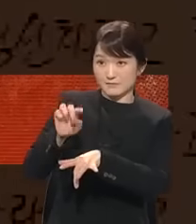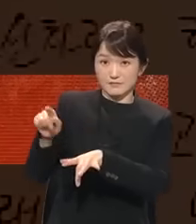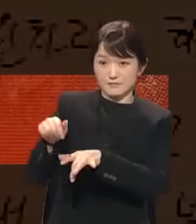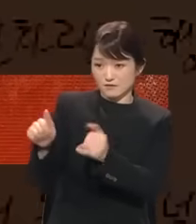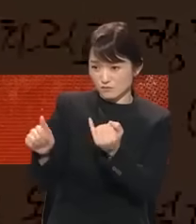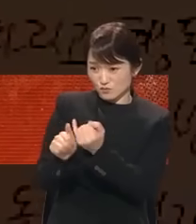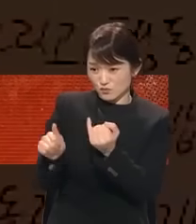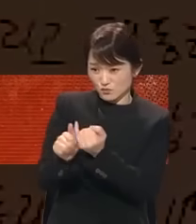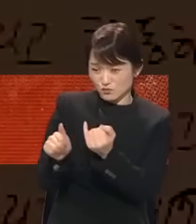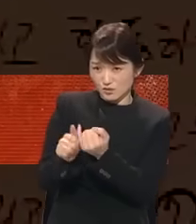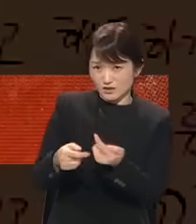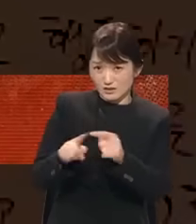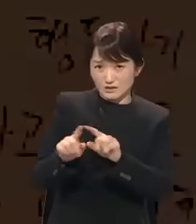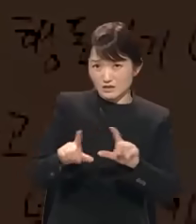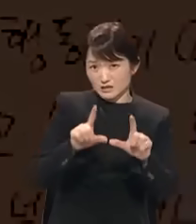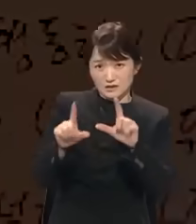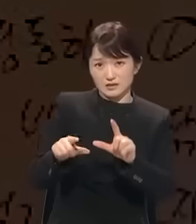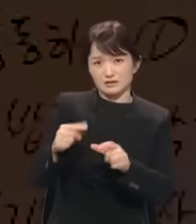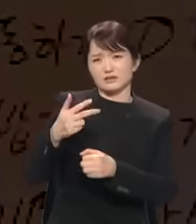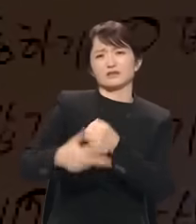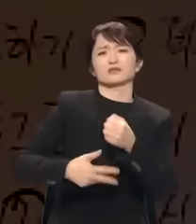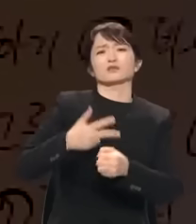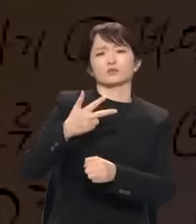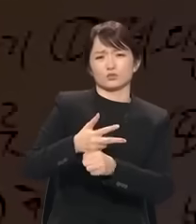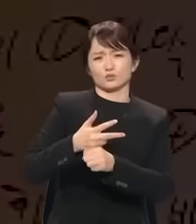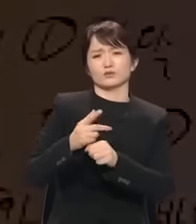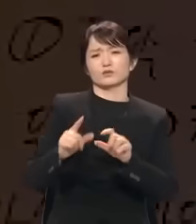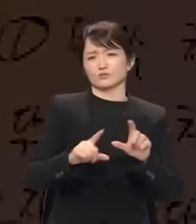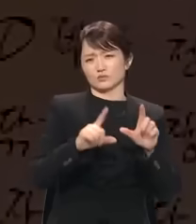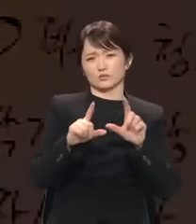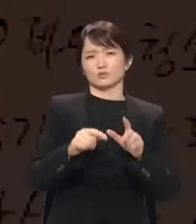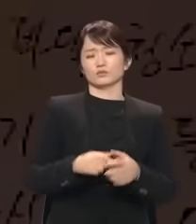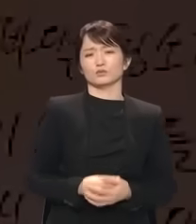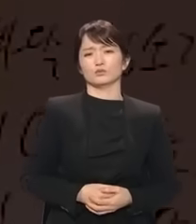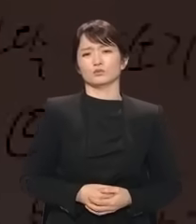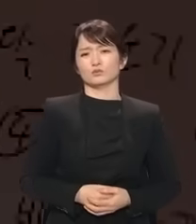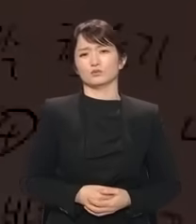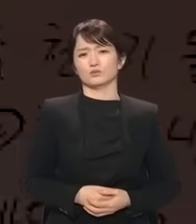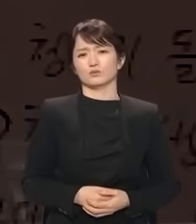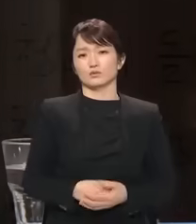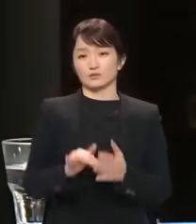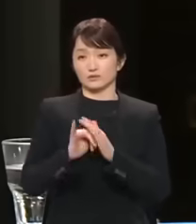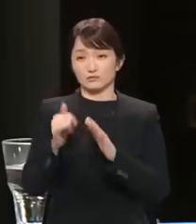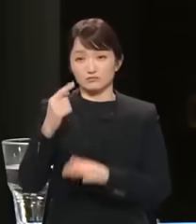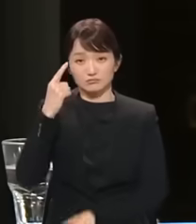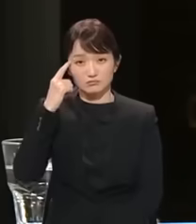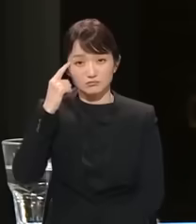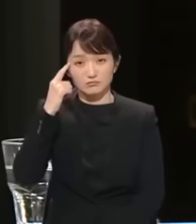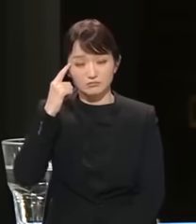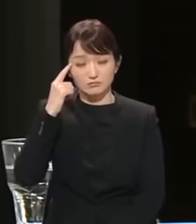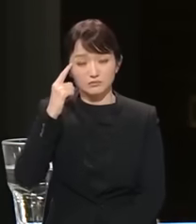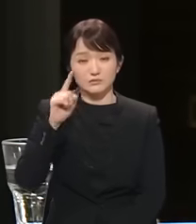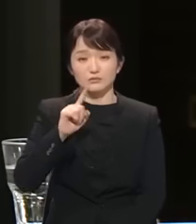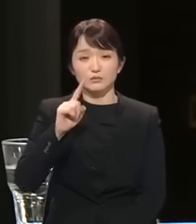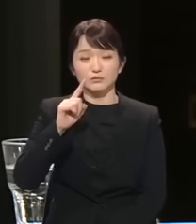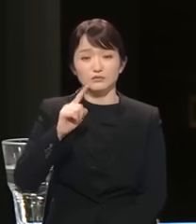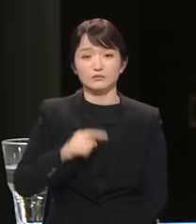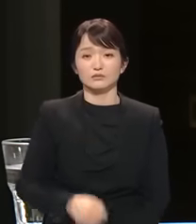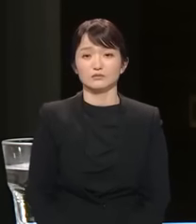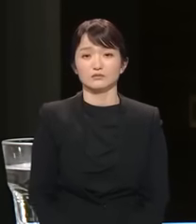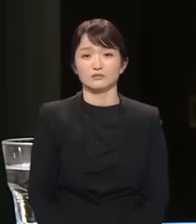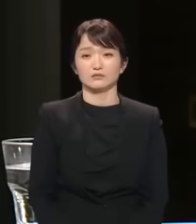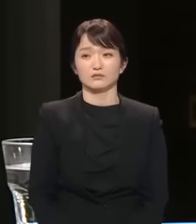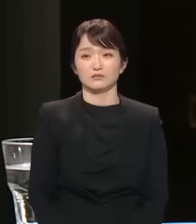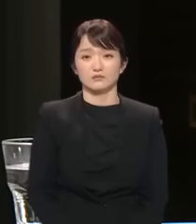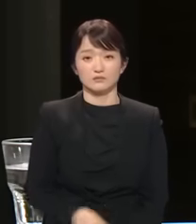생활을 무려 7년 동안 보냈다고 합니다 자 그러면은 우리 가족 여러분들도 궁금하시겠죠 아니